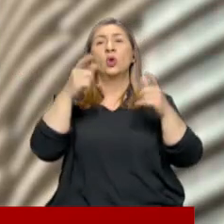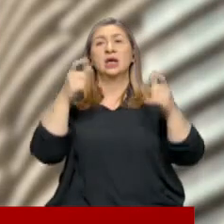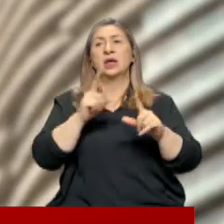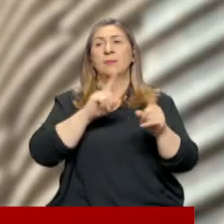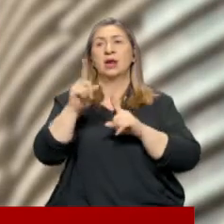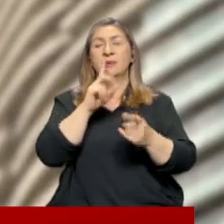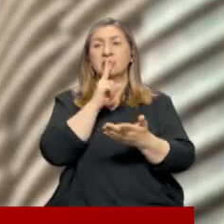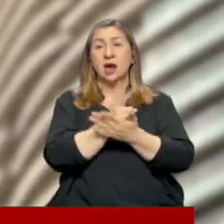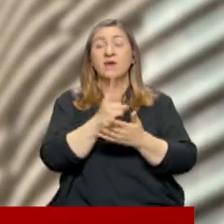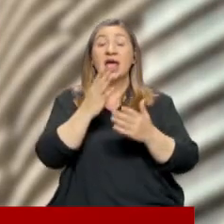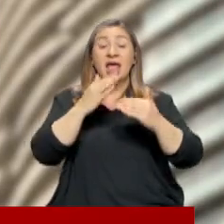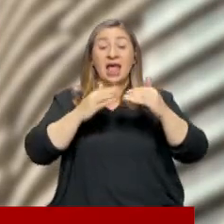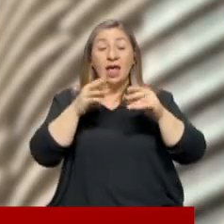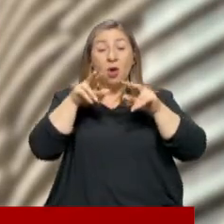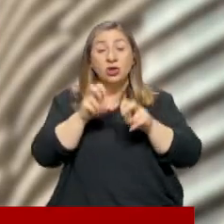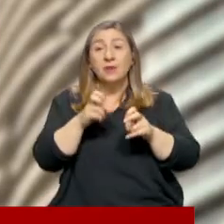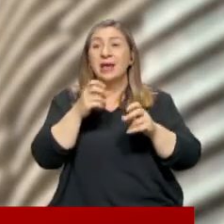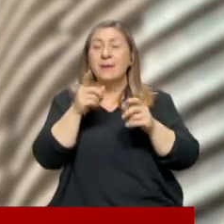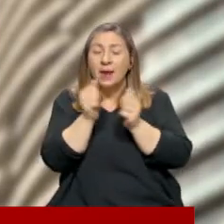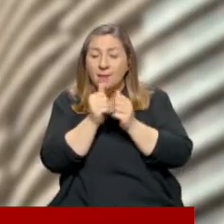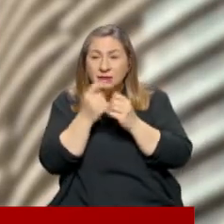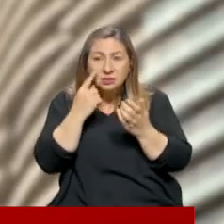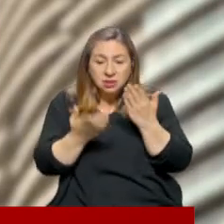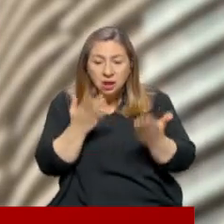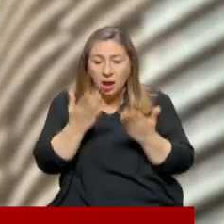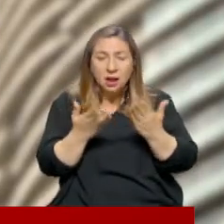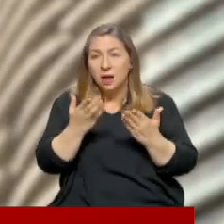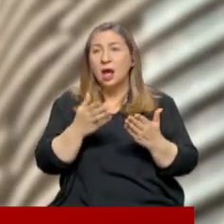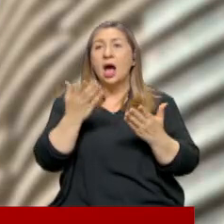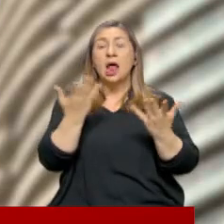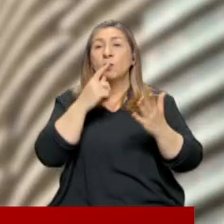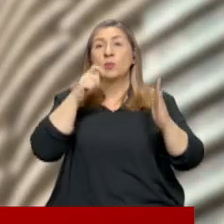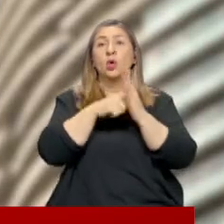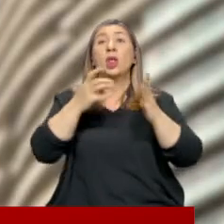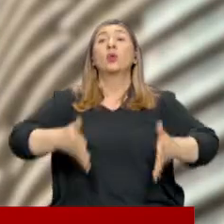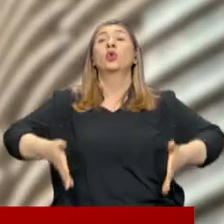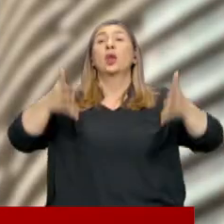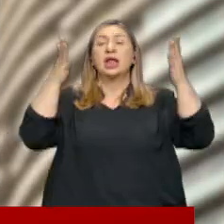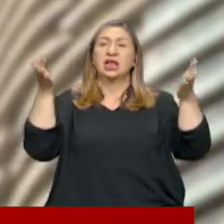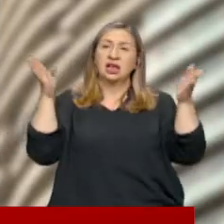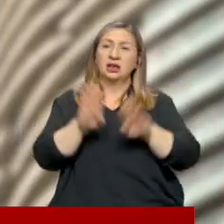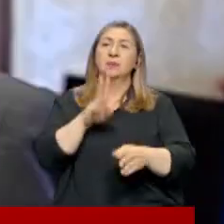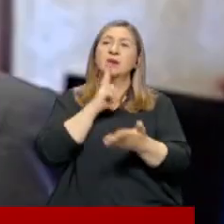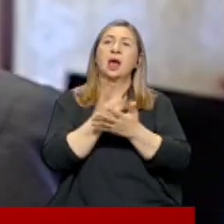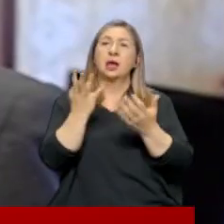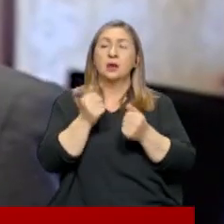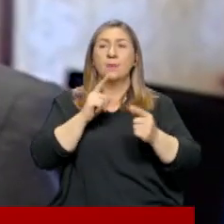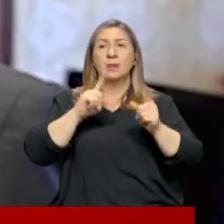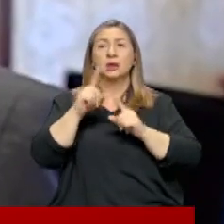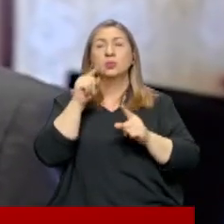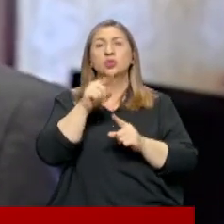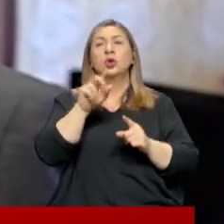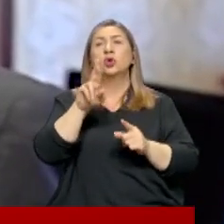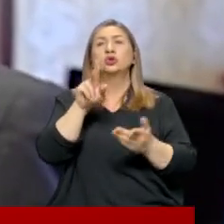yargı kararları ve imar mevzuatı birlikte değerlendirilerek hali hazırda mühürlü olan kulelerin yıkım kararı alındı. Mahkeme